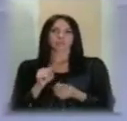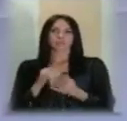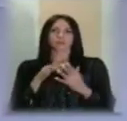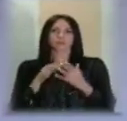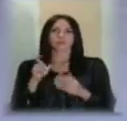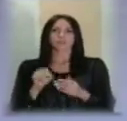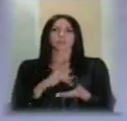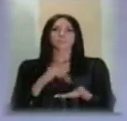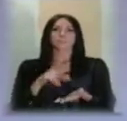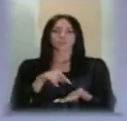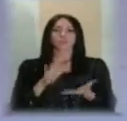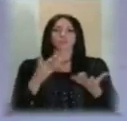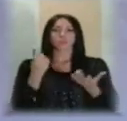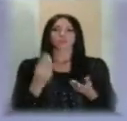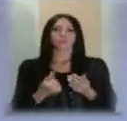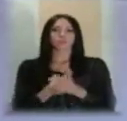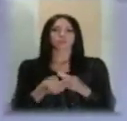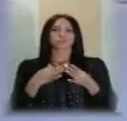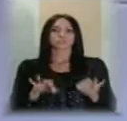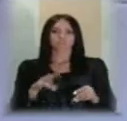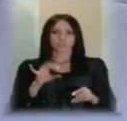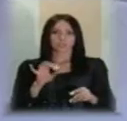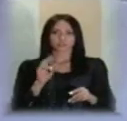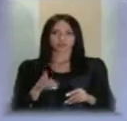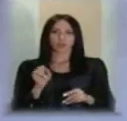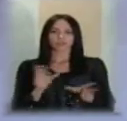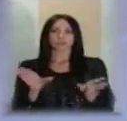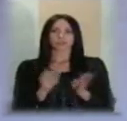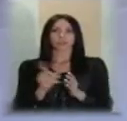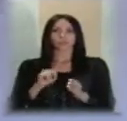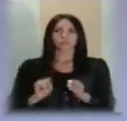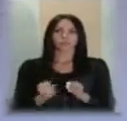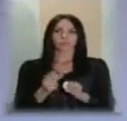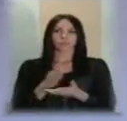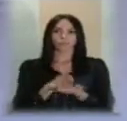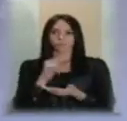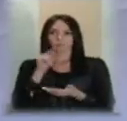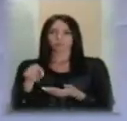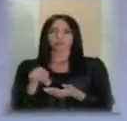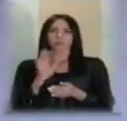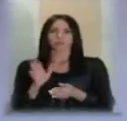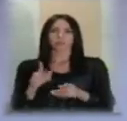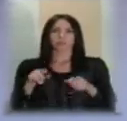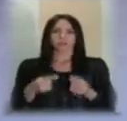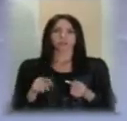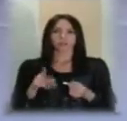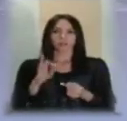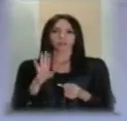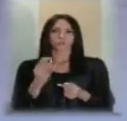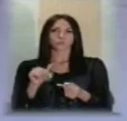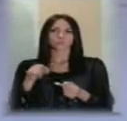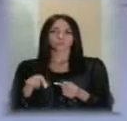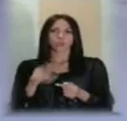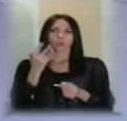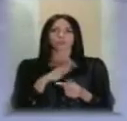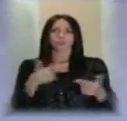звільнення Лисичанська Андрій разом з товаришами по службі потрапили у засідку бойовиків. Під час перехресного вогню він зазнав тяжких